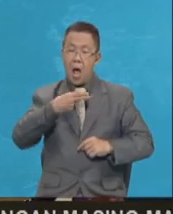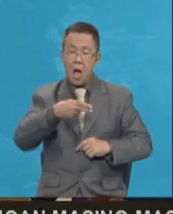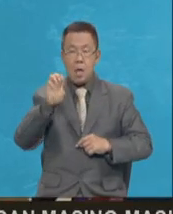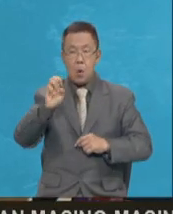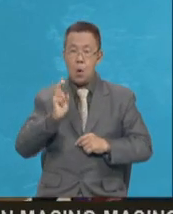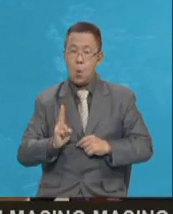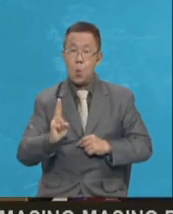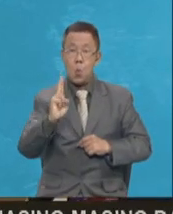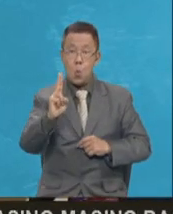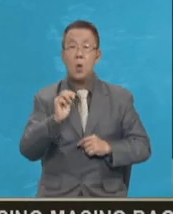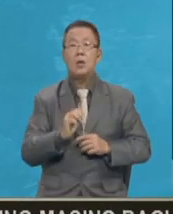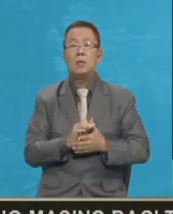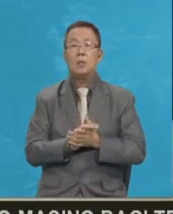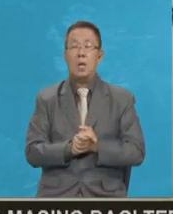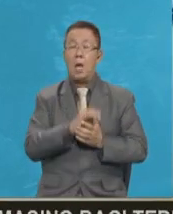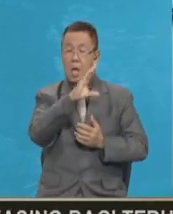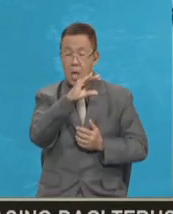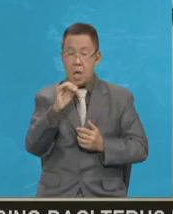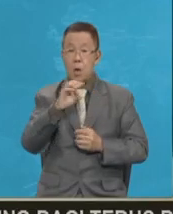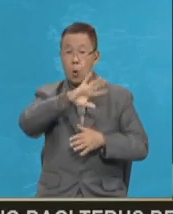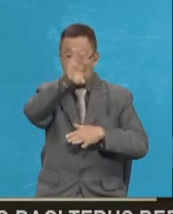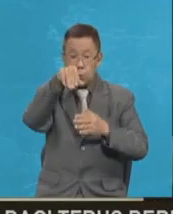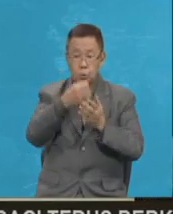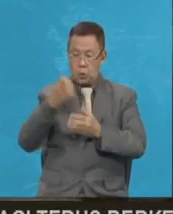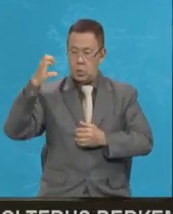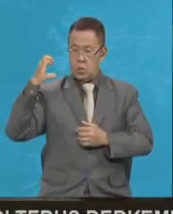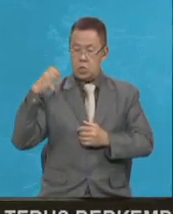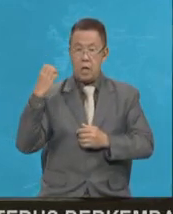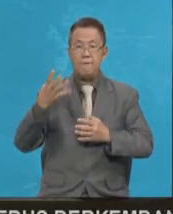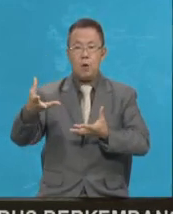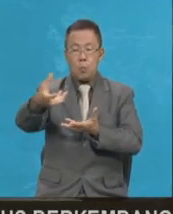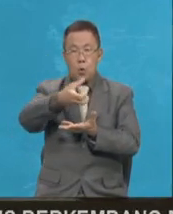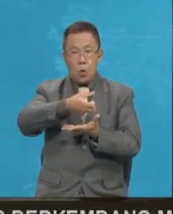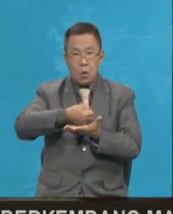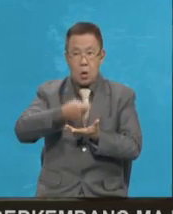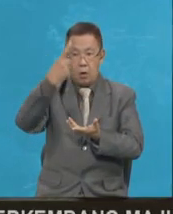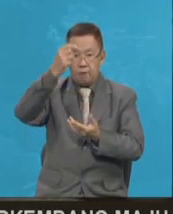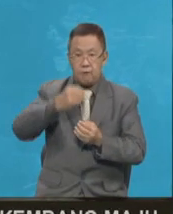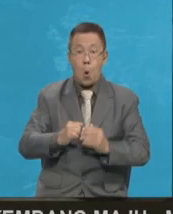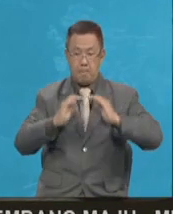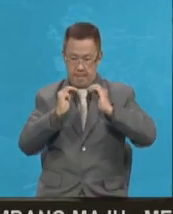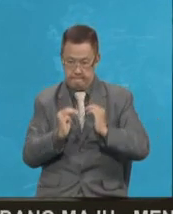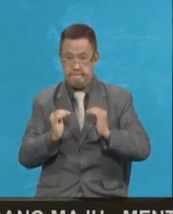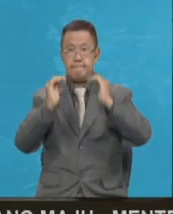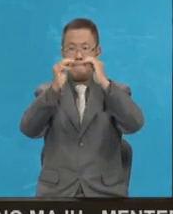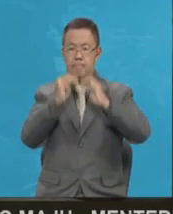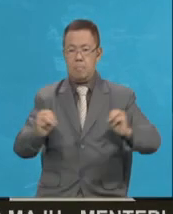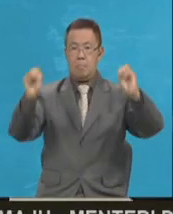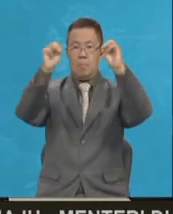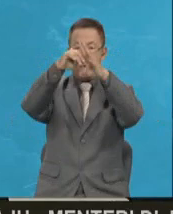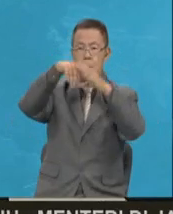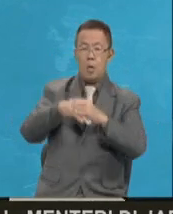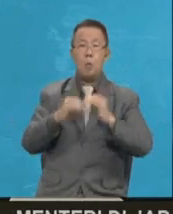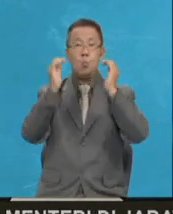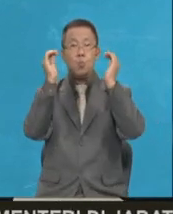selaku timbalan pengerusi jawatankuasa pengutipan dan pengeluaran tabung dana bagi pembinaan masjid negara Brunei